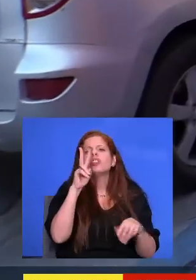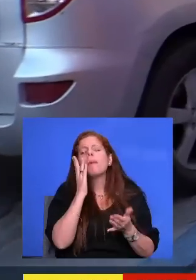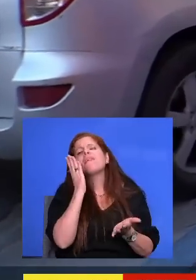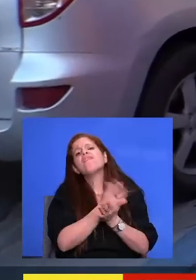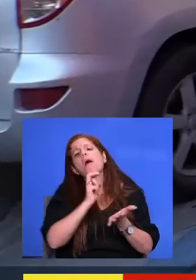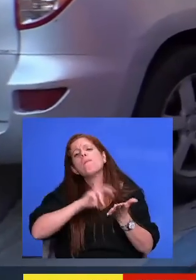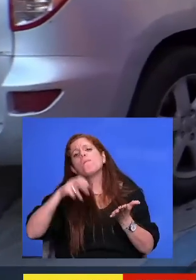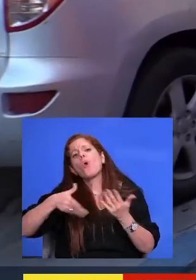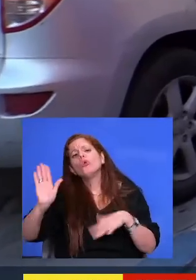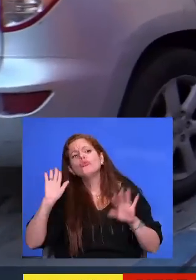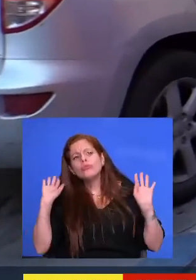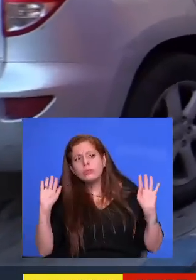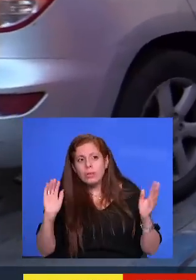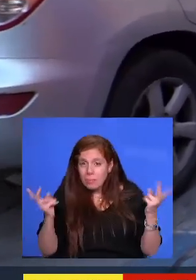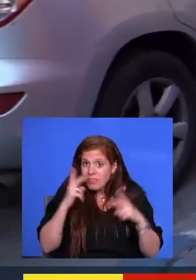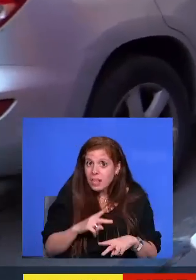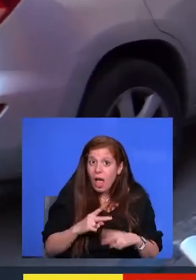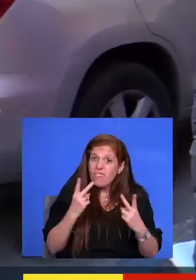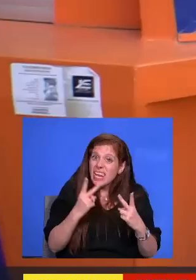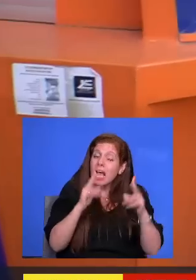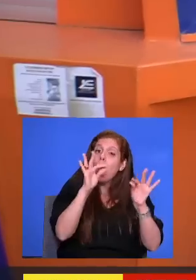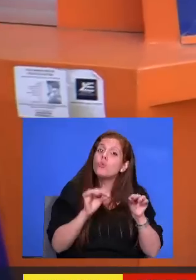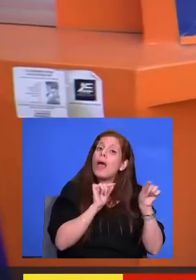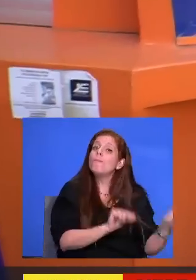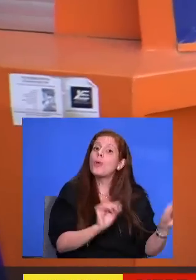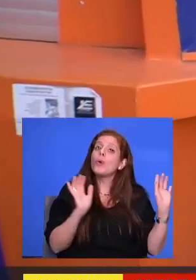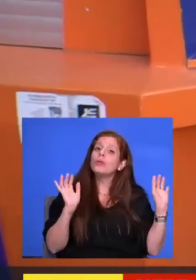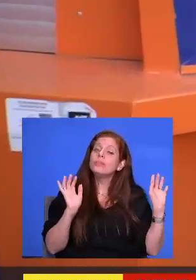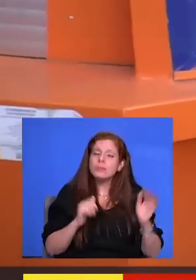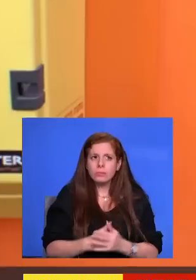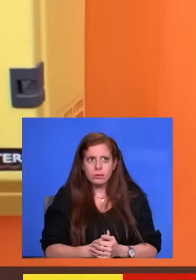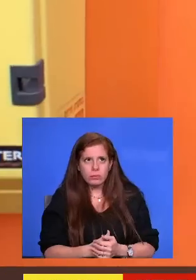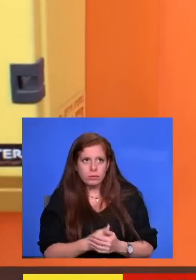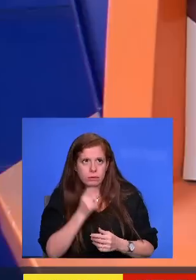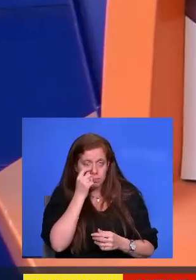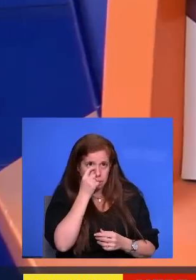לגמלאות. מבינה, אבל העיקר הדוכן פה.